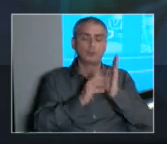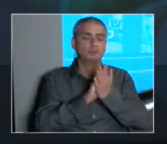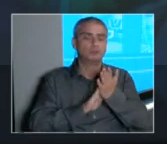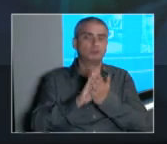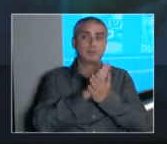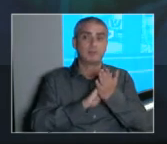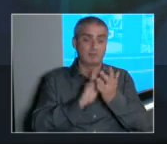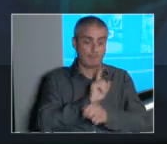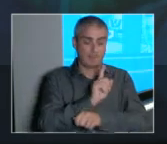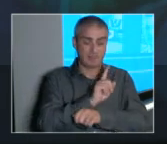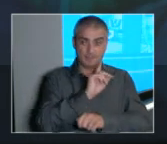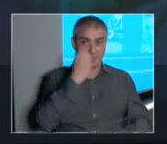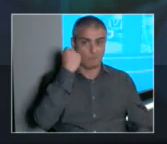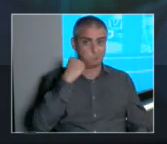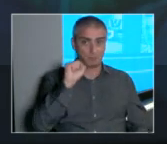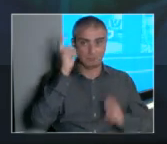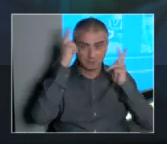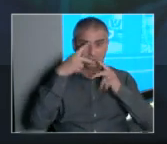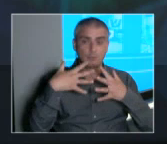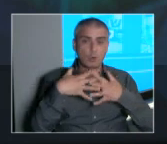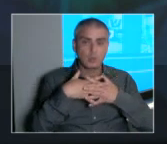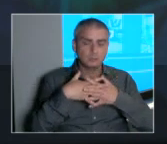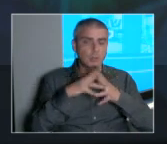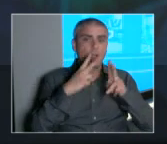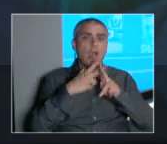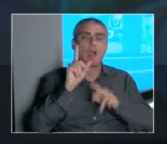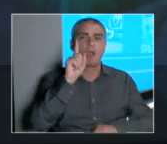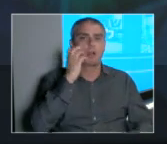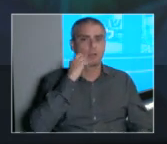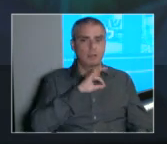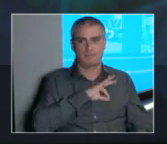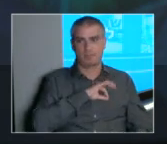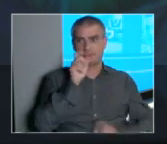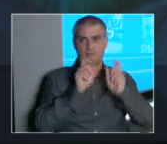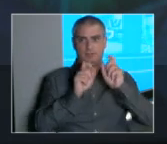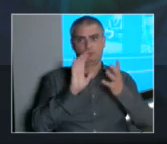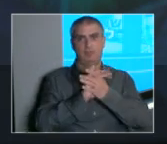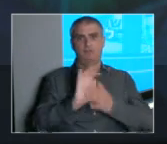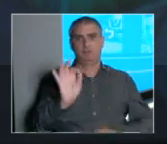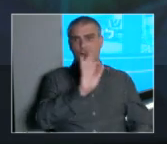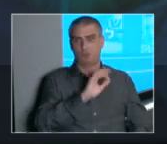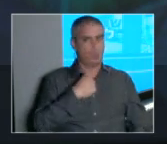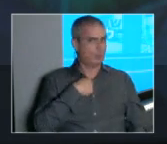דבר. בינתיים מי שהפר את ההסכם קואליציוני, זה רק... איווט ליברמן ואנשים וחברים שלו.